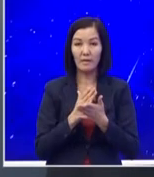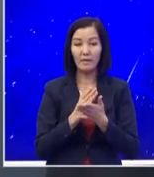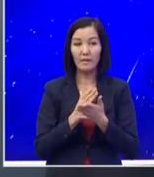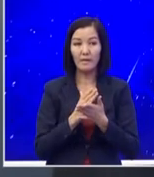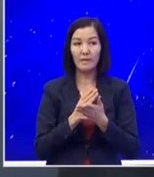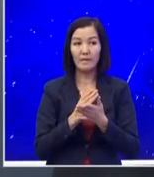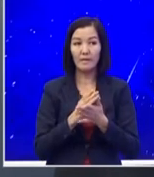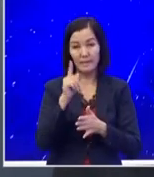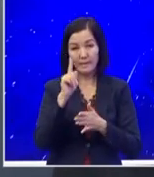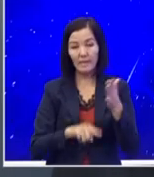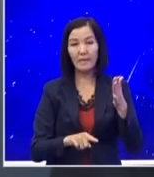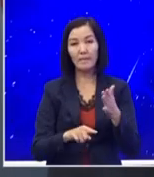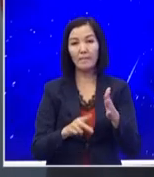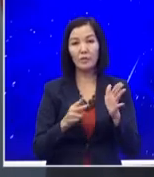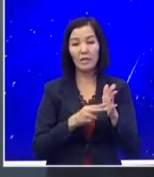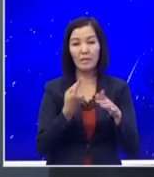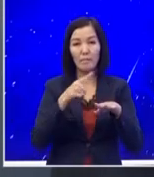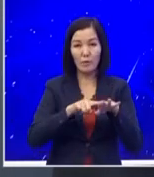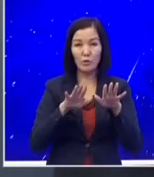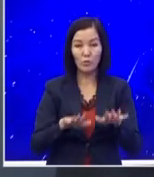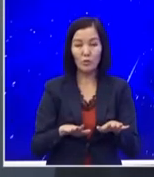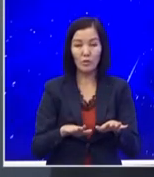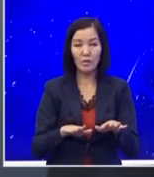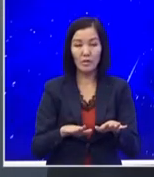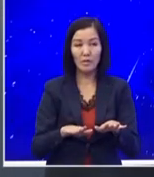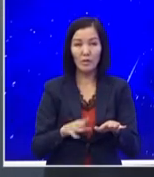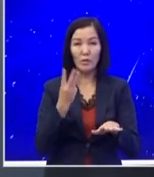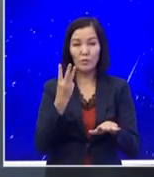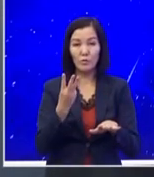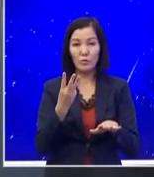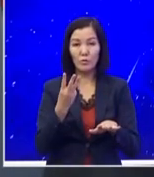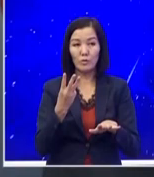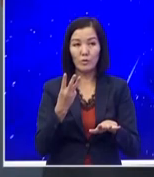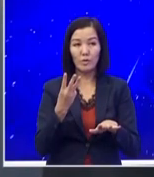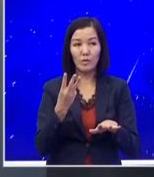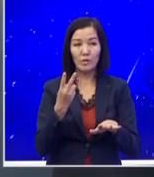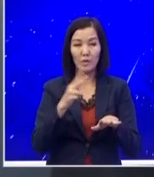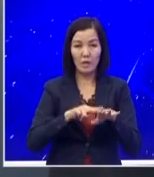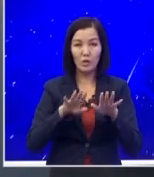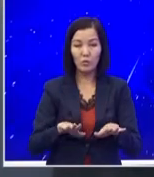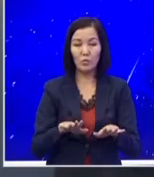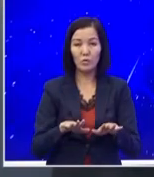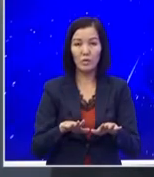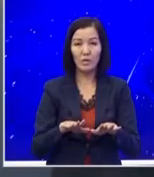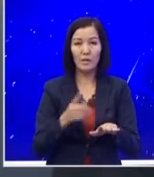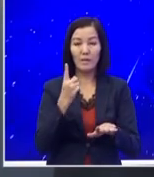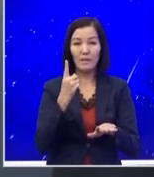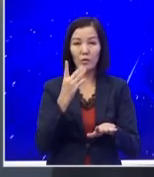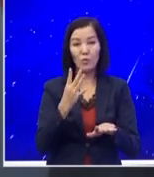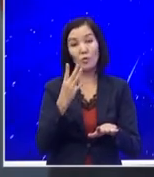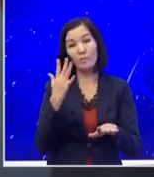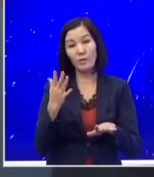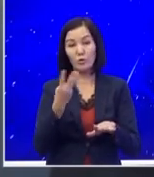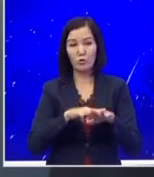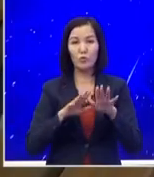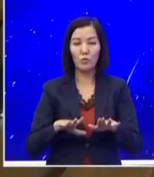Үміт қойып отырмын, 7 бірінші орындық, 3 екінші орындық, 4-5